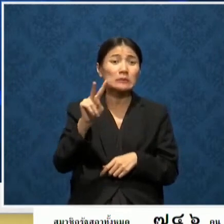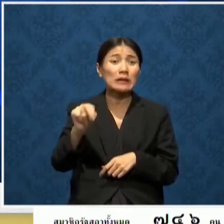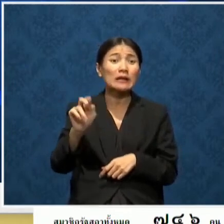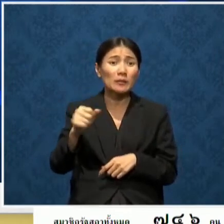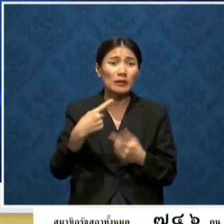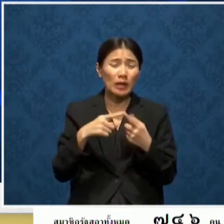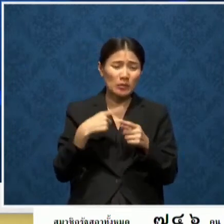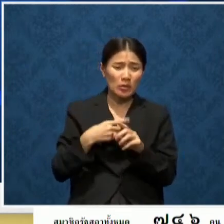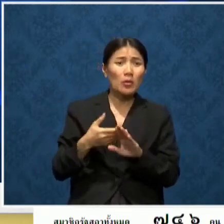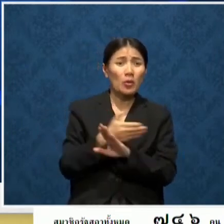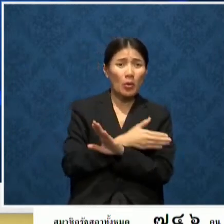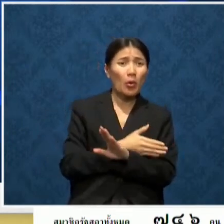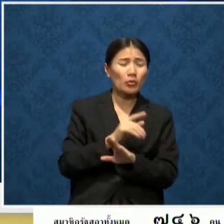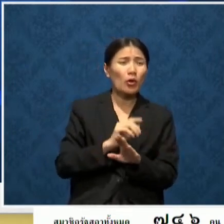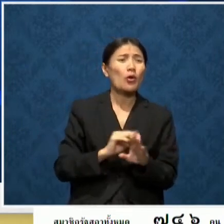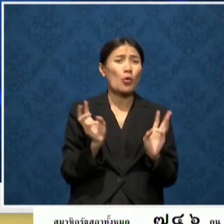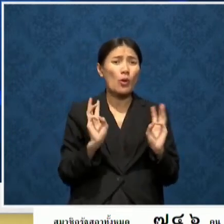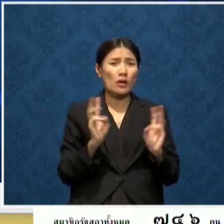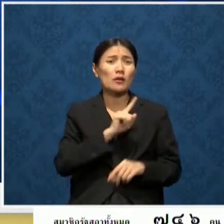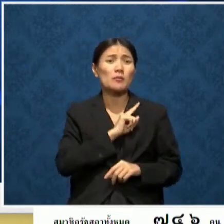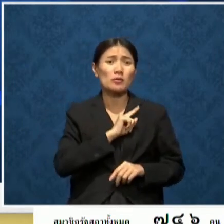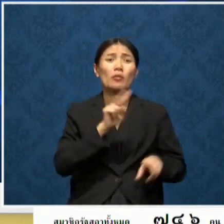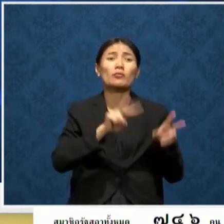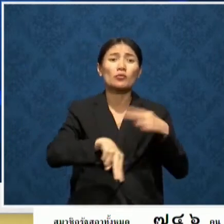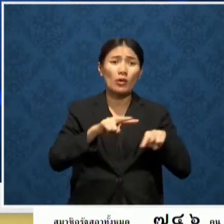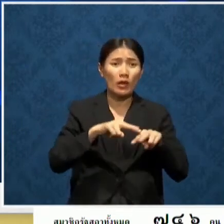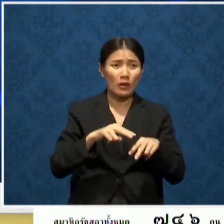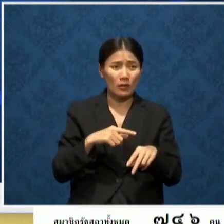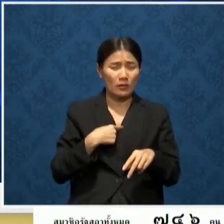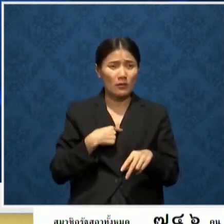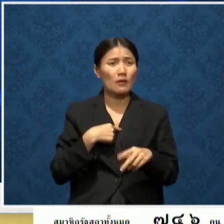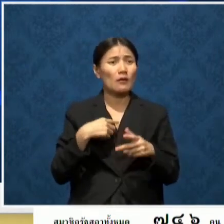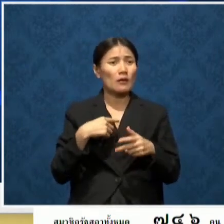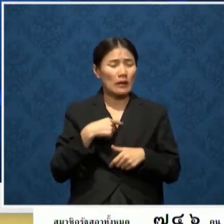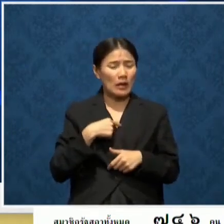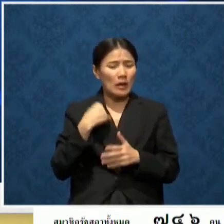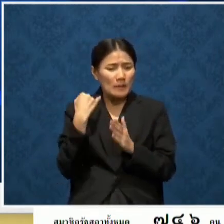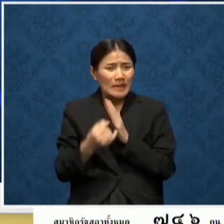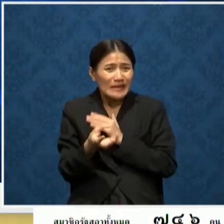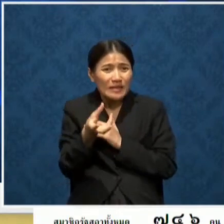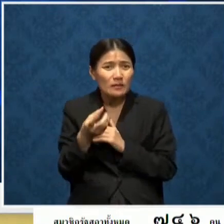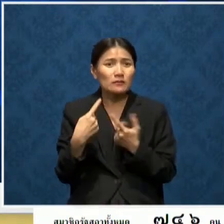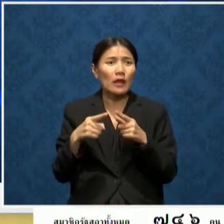ู่เวนความผดผาเรๆ ของเรามอาจจะเป็ปัญหาใหญ่สำหบคุณไ้ก็ได้